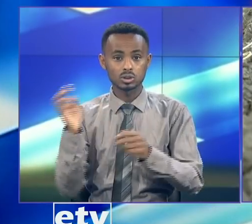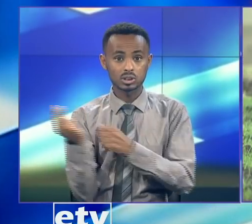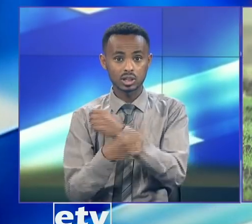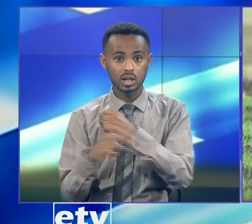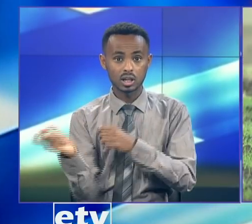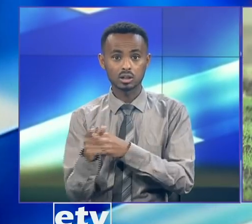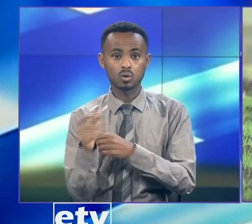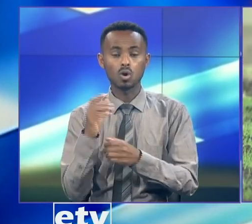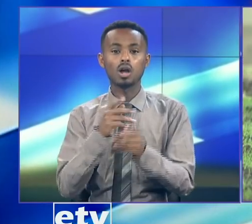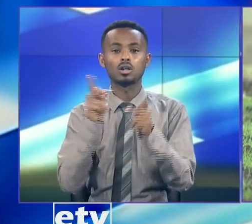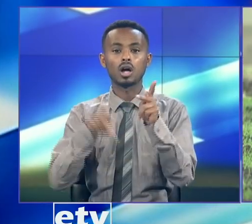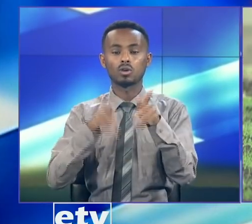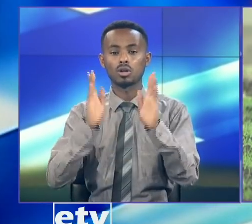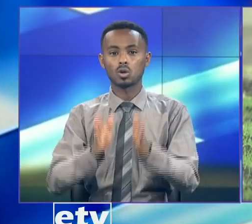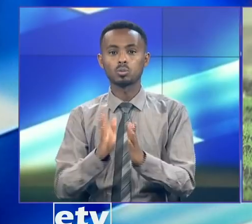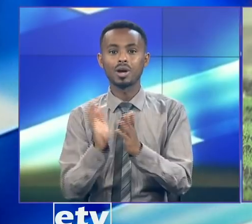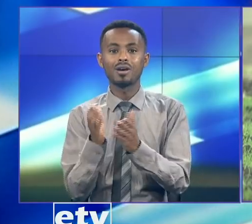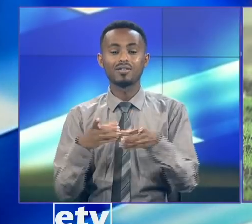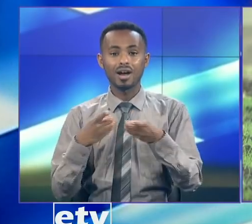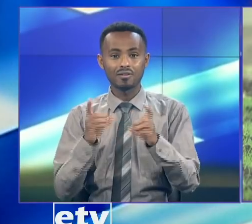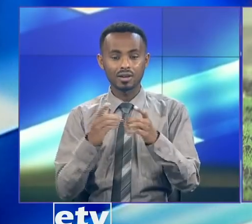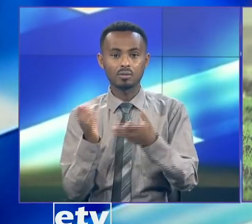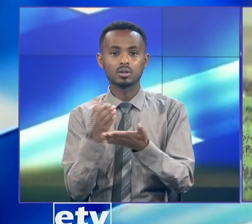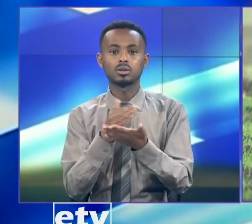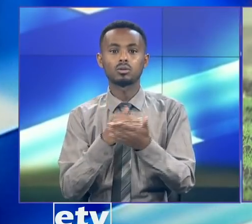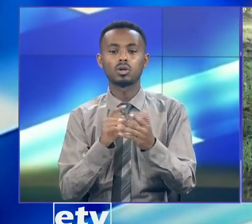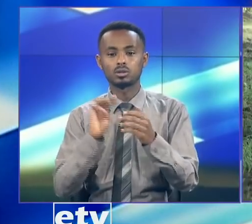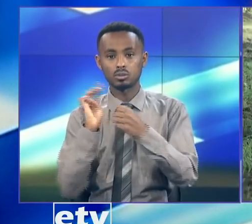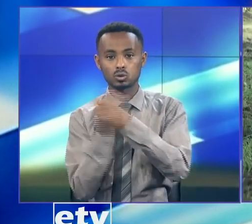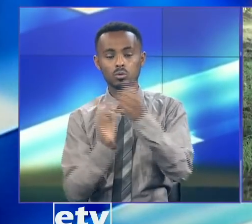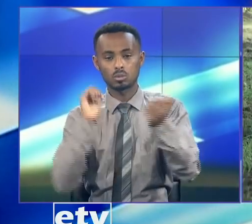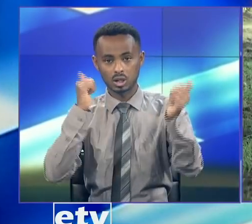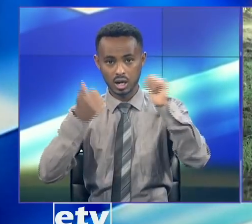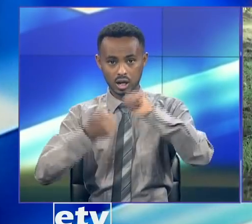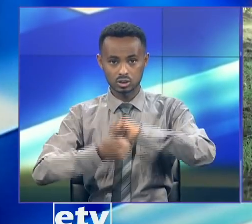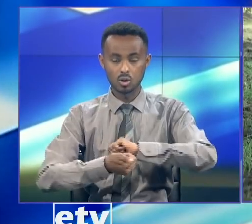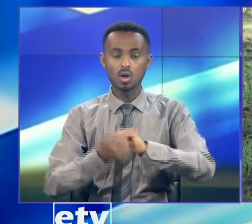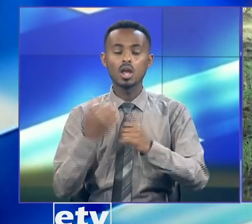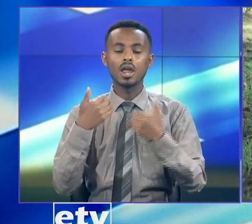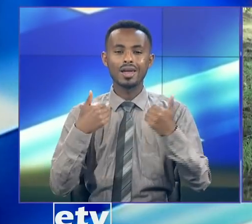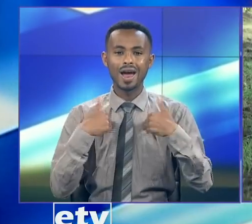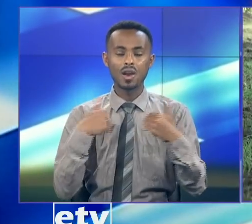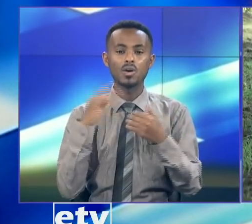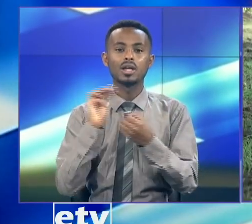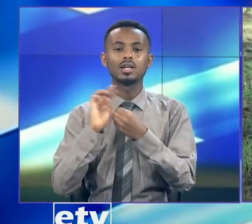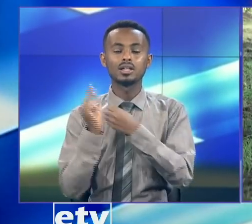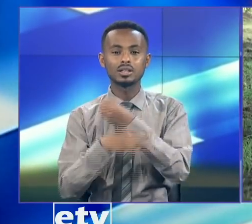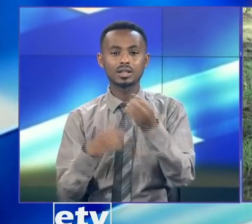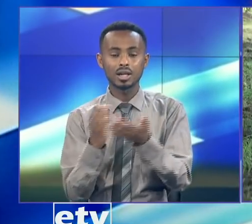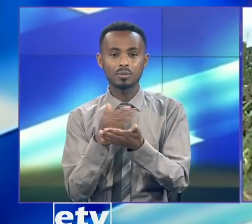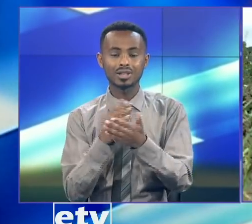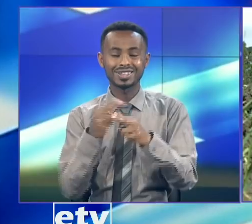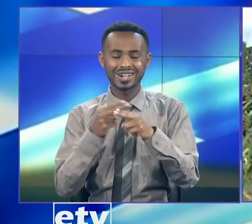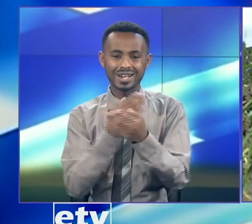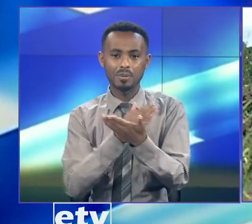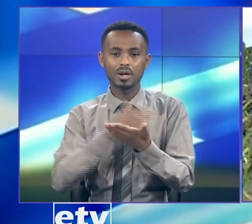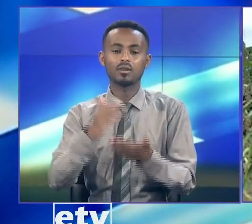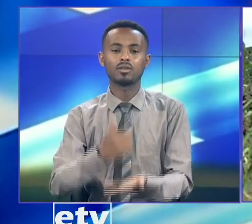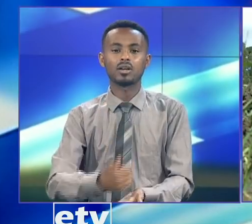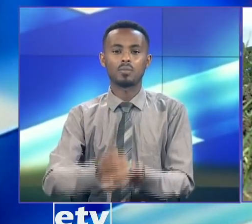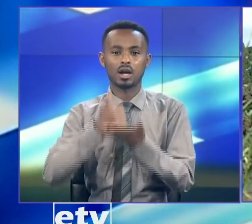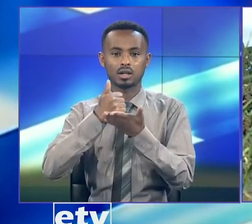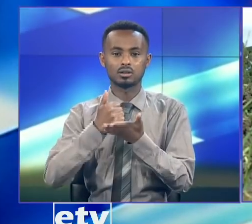አርሶ አደሮችም አትክልት ከማምረት ወደ ሰብል መስኖ መሸጋገራቸው ያለውን የስንዴ ምርት እጥረት ለመቅረፍ